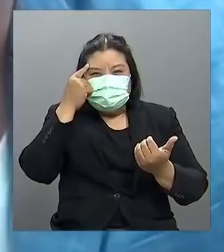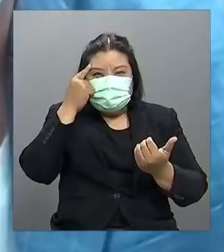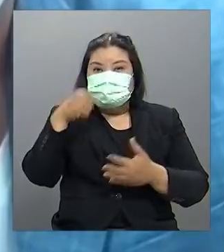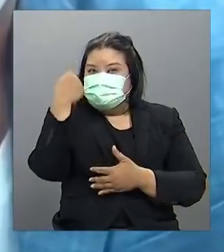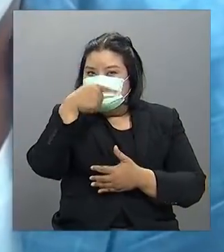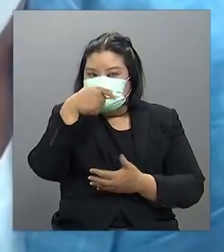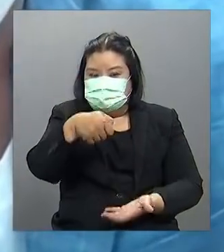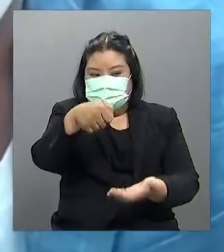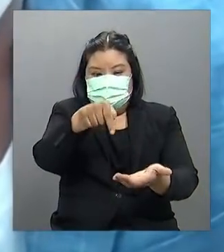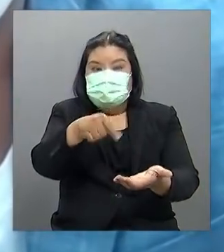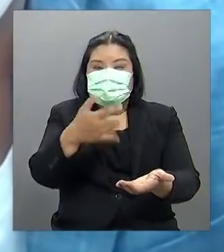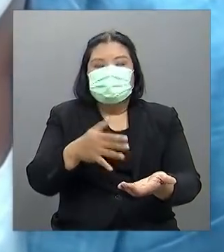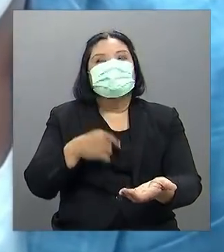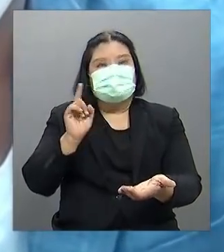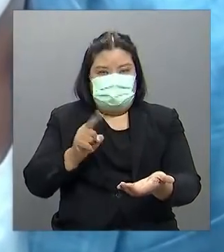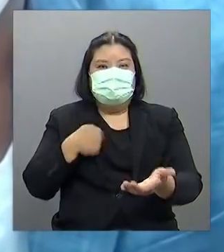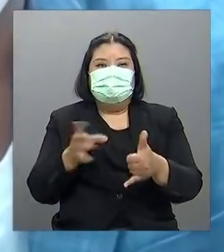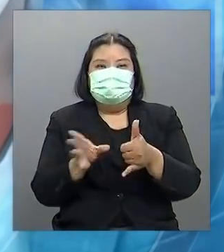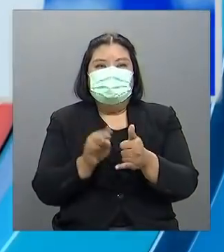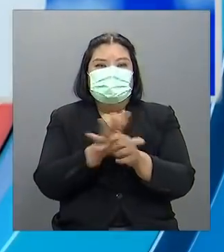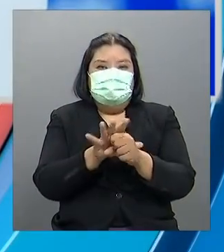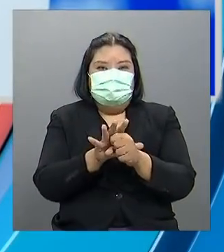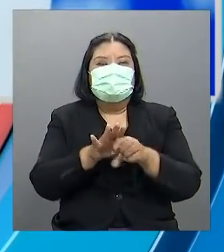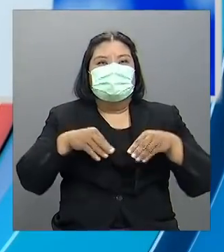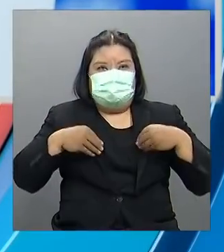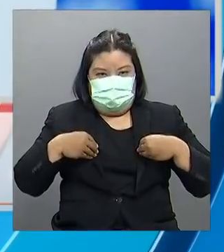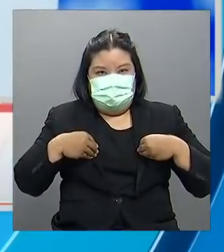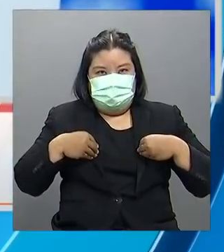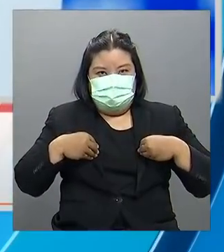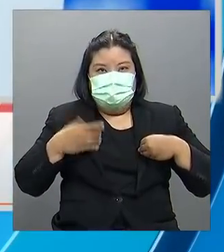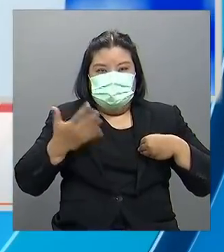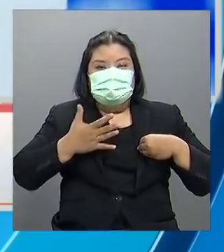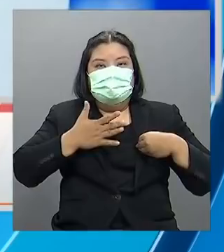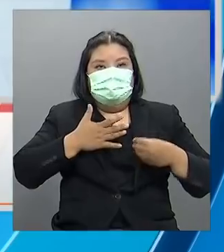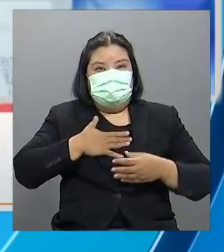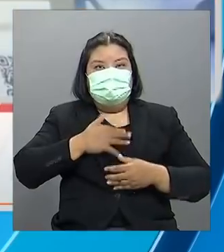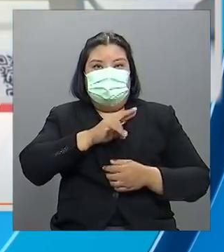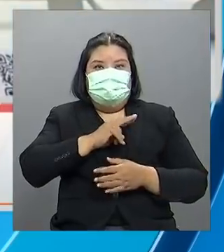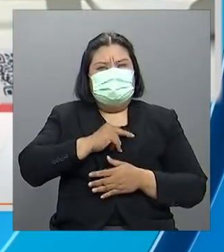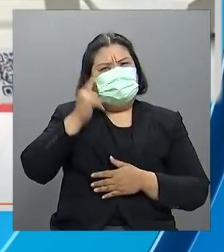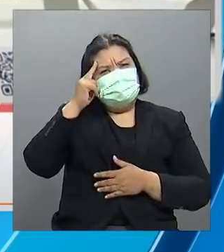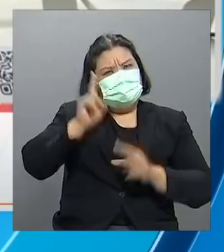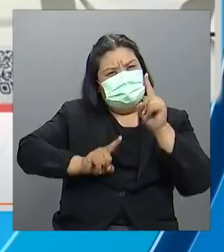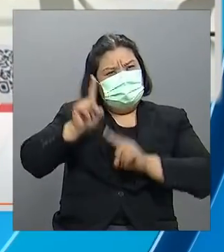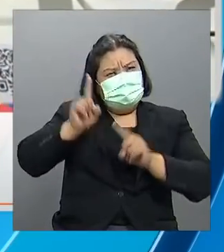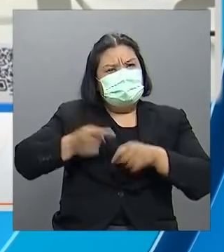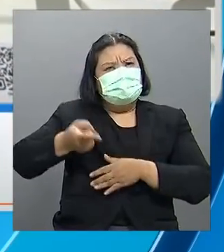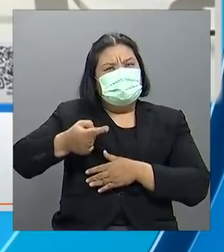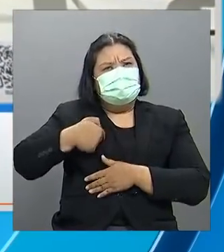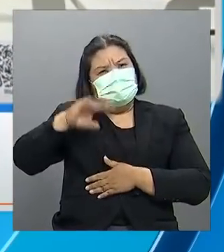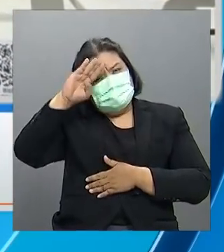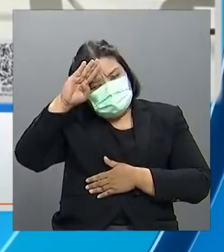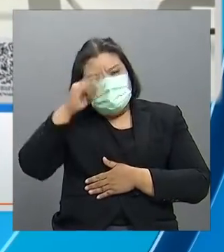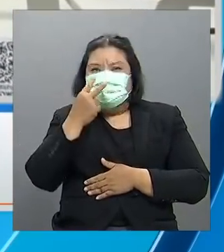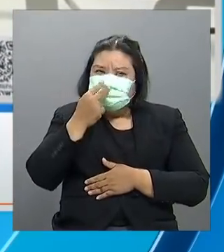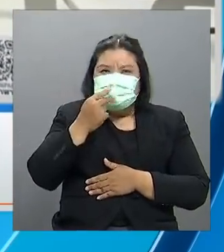ดเชื้อแล้วมีผลเป็นบวกเพราะฉะนั้นเขาต้องติดตามอาการตัวเองและการติดตามอาการตัวเองเนี่ยเบื้องต้นเลยอย่างที่ทราบนี่ก็คือต้องมีการ